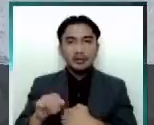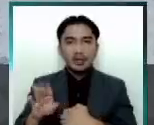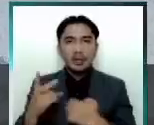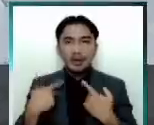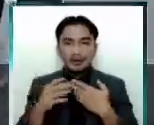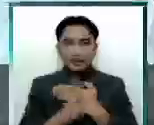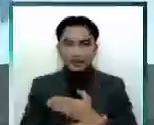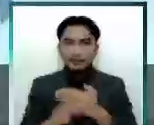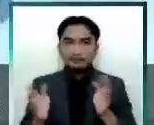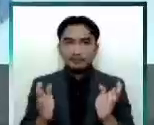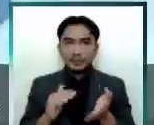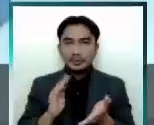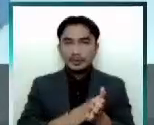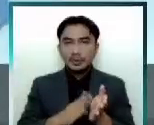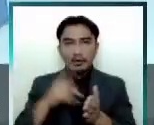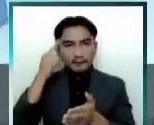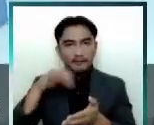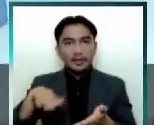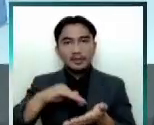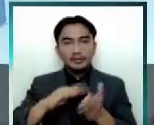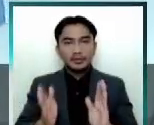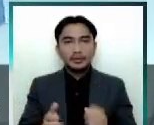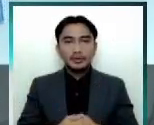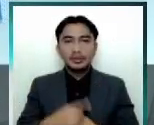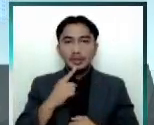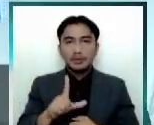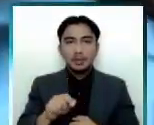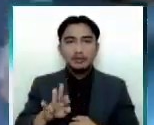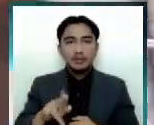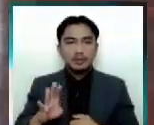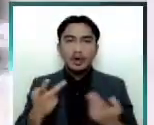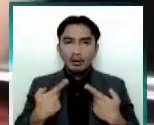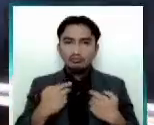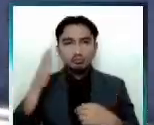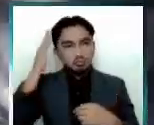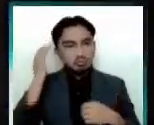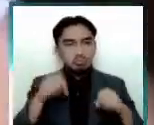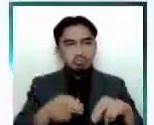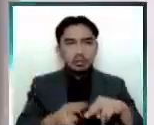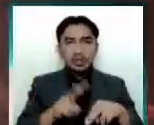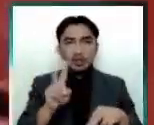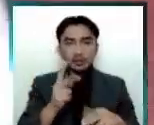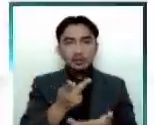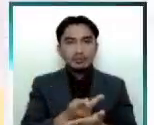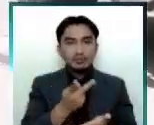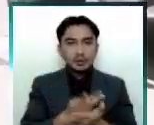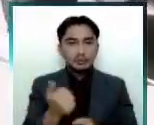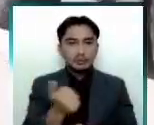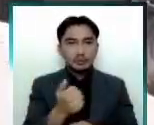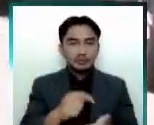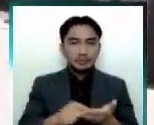mga estudyante. Panawagan niya sa LTFRB dagdag 2 piso sa pamasahe. Pag hindi po ako nagbibenepisyo, kahit gusto ko